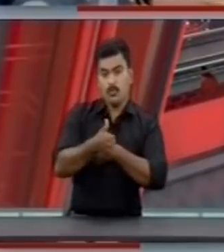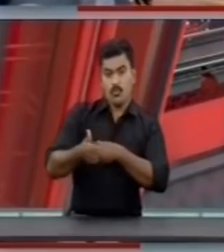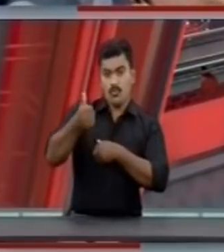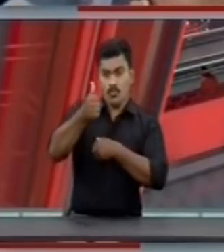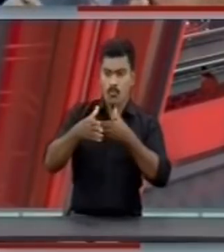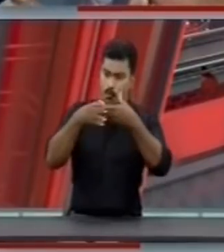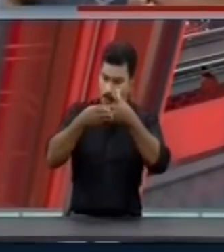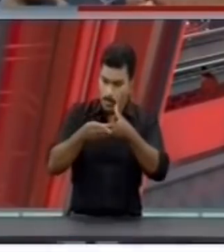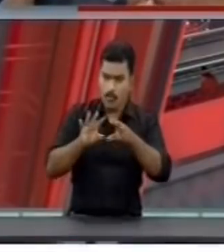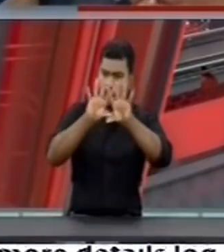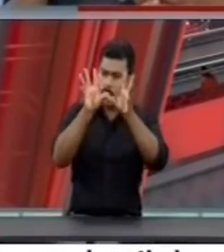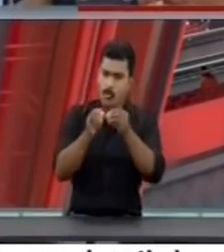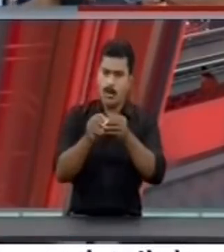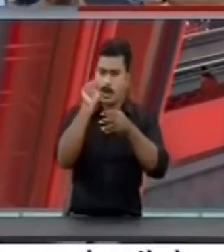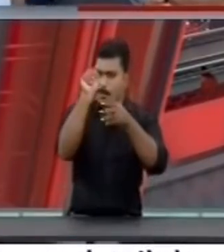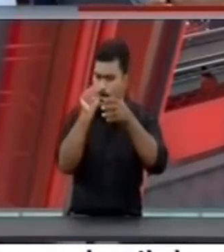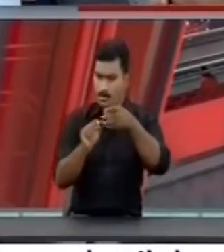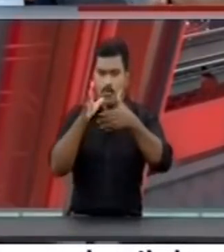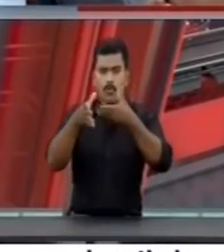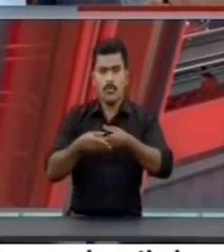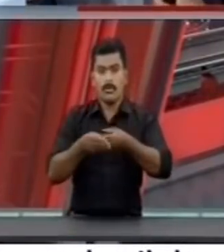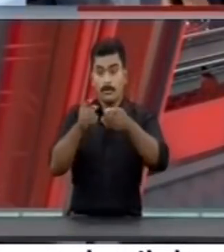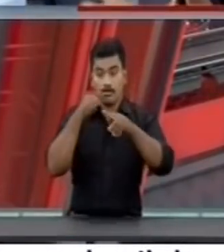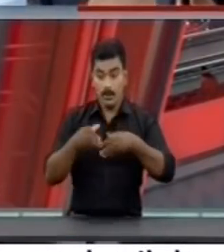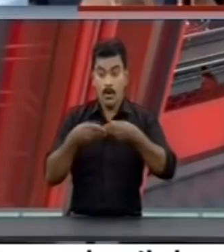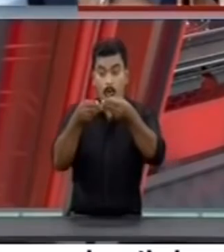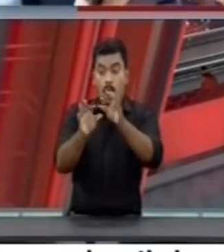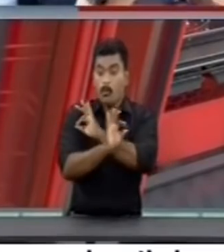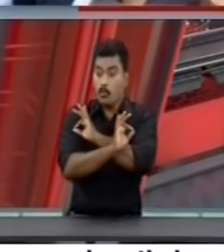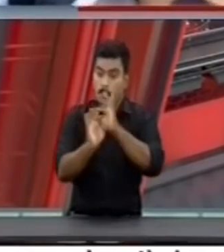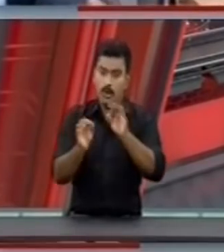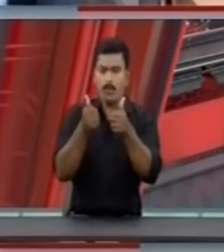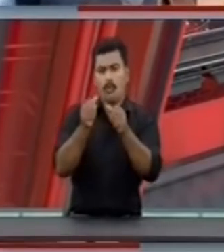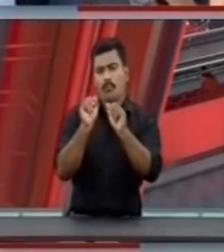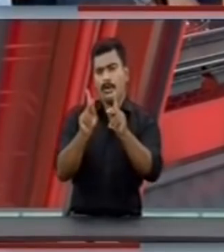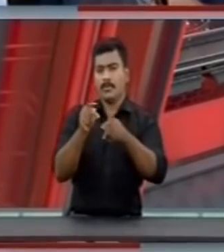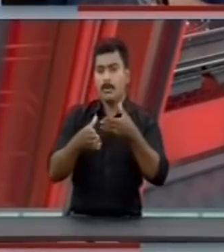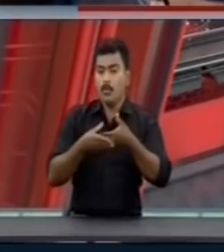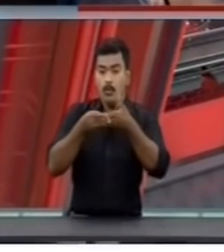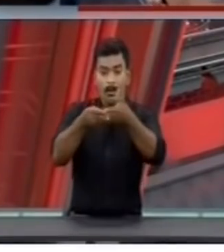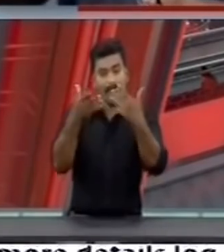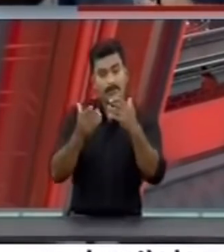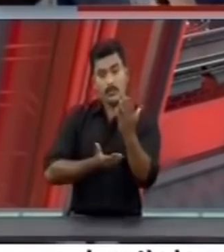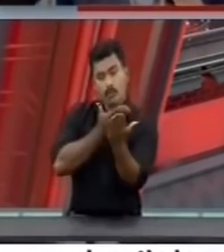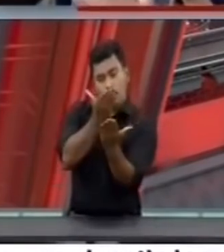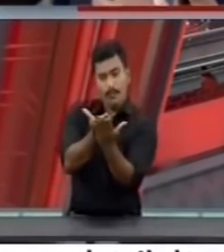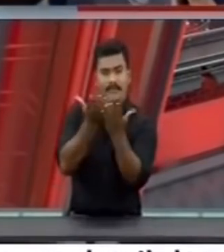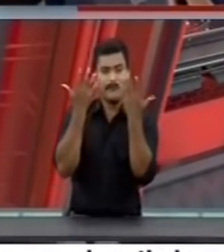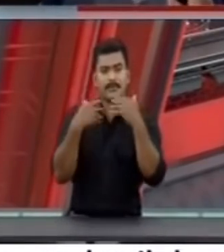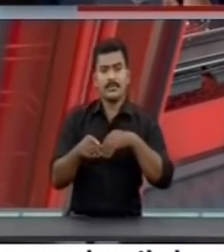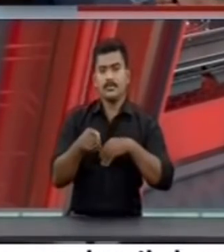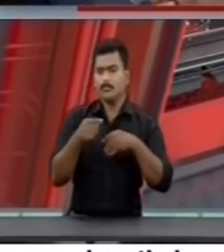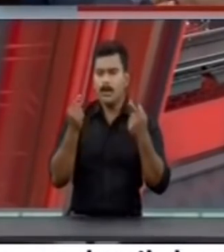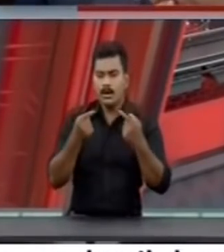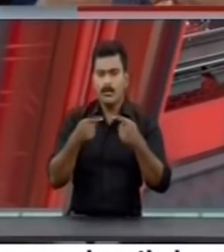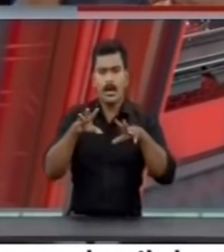ചെയ്യണമല്ലോ. ഞങ്ങളത് കൊടുക്കാതിരുന്നിട്ടില്ല. അതായത് റിട്ടേണിംഗ് ഓഫീസർ അക്കാര്യം കൺസിഡർ ചെയ്തില്ല എന്നുള്ളത്? തീർച്ചയായിട്ടും. എന്താണ് അക്കാര്യം ബോധിപ്പിക്കാൻ